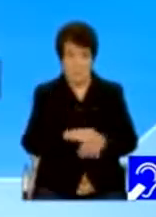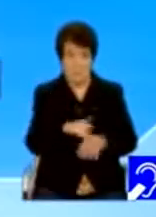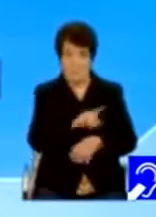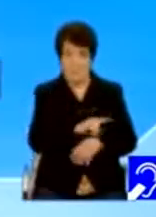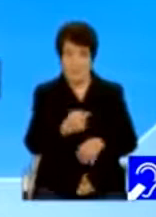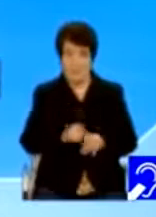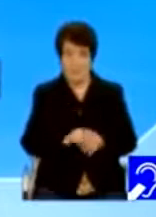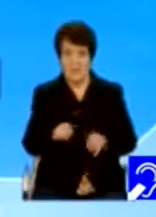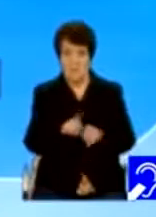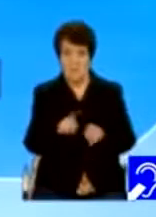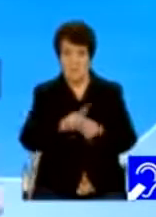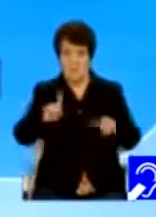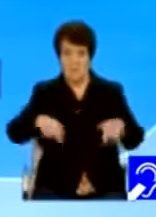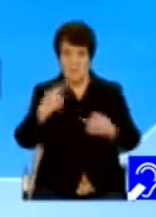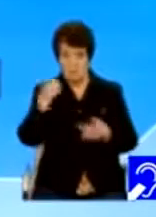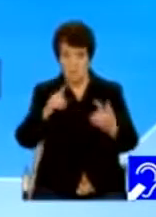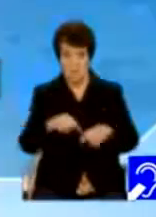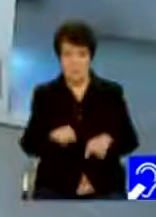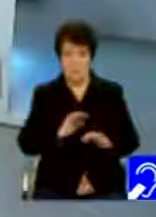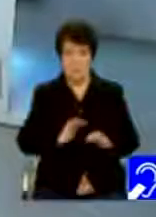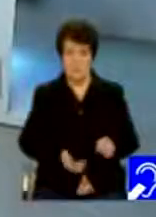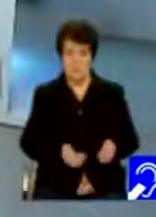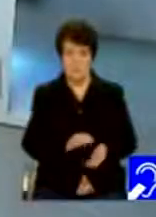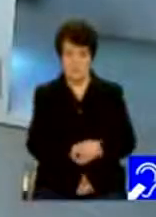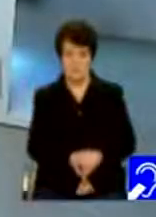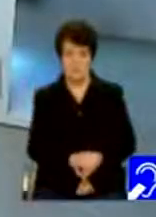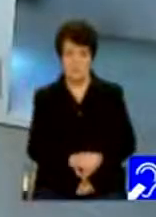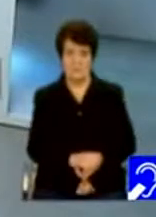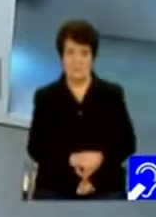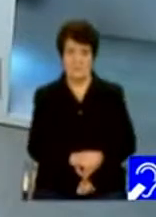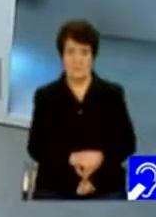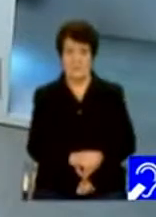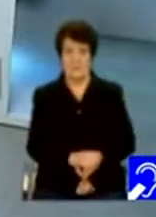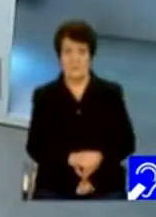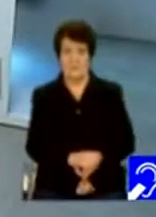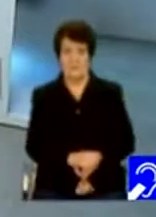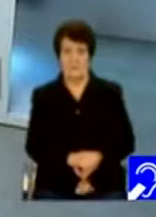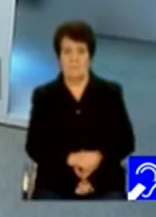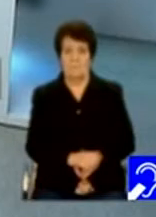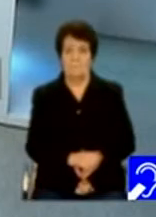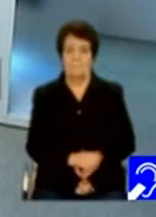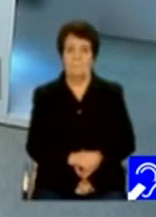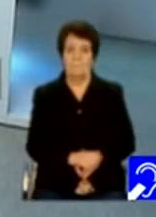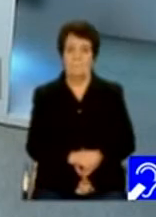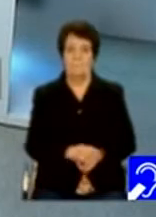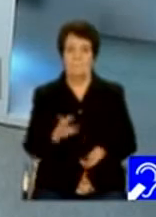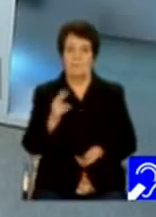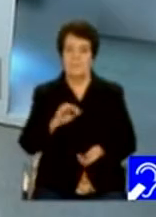cu fel de creaturi neobolșevici. Domnul Straciuc. Eu duc să-i venit, eu nu înțeles nimic, e clar.